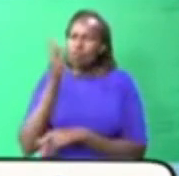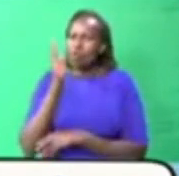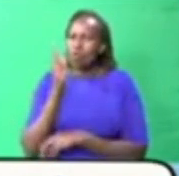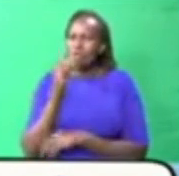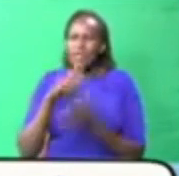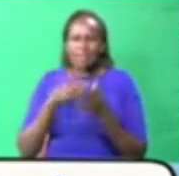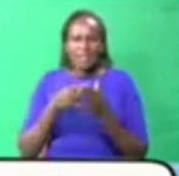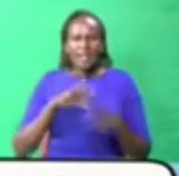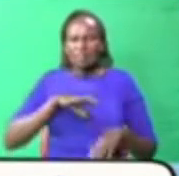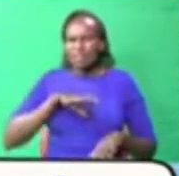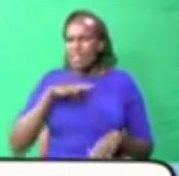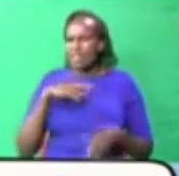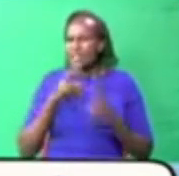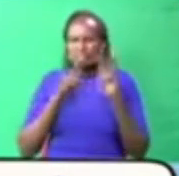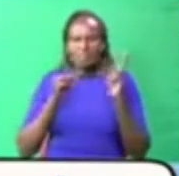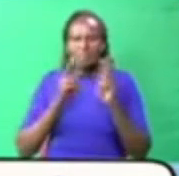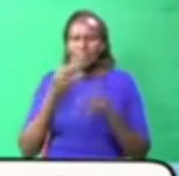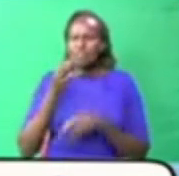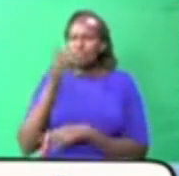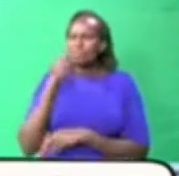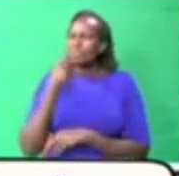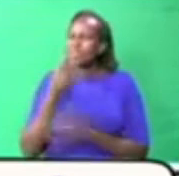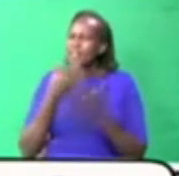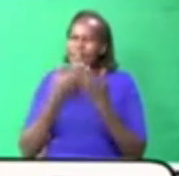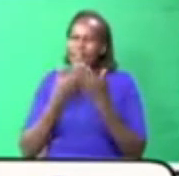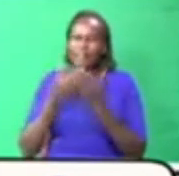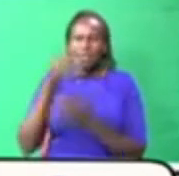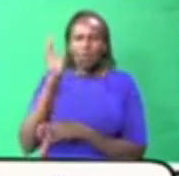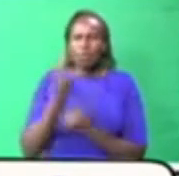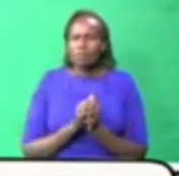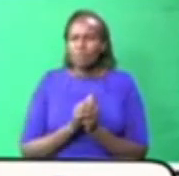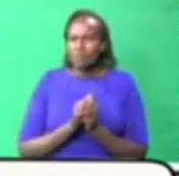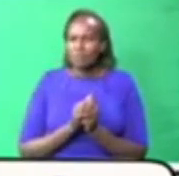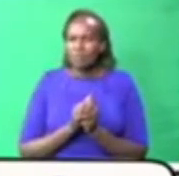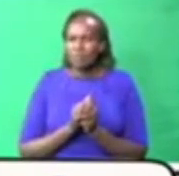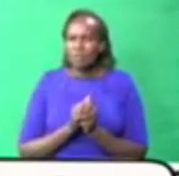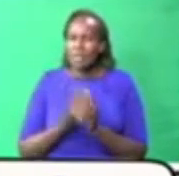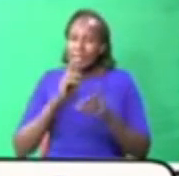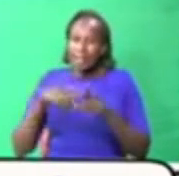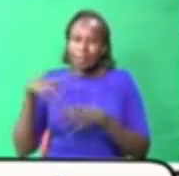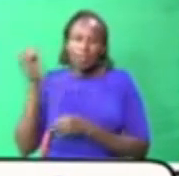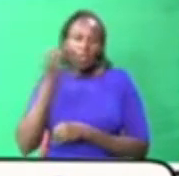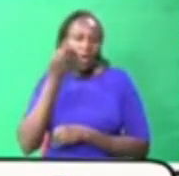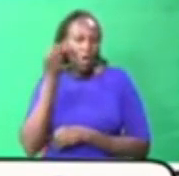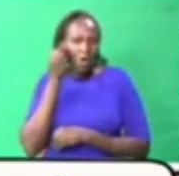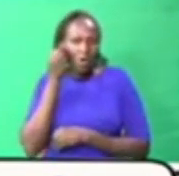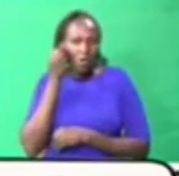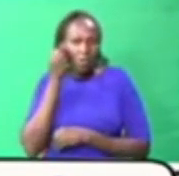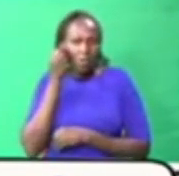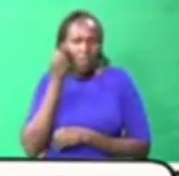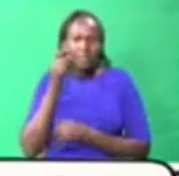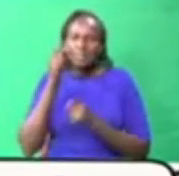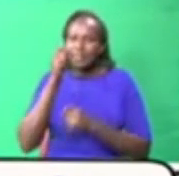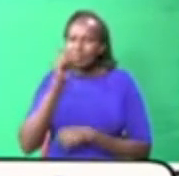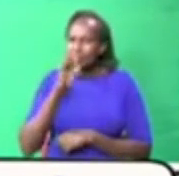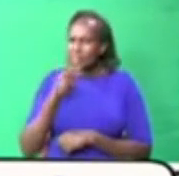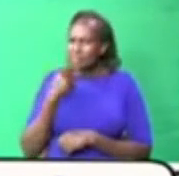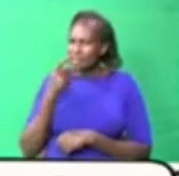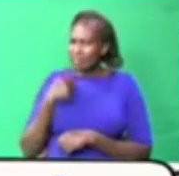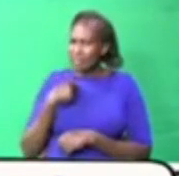kuna amani, akashukuru Mungu, akatoka mlimani na akaenda nyumbani. Kufika nyumbani, this was her testimony. Akaniambia